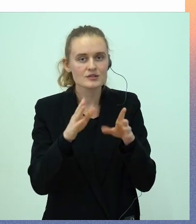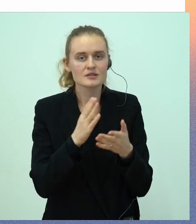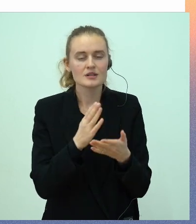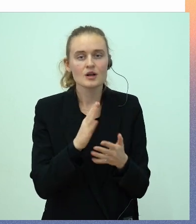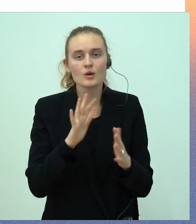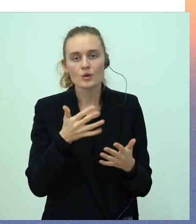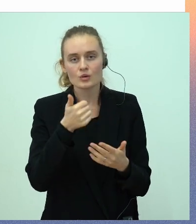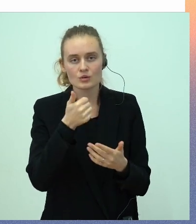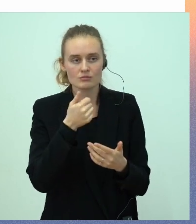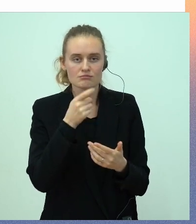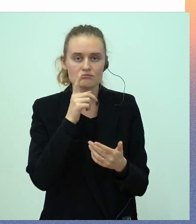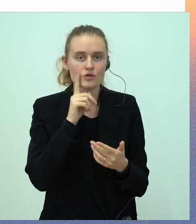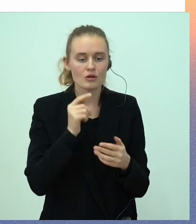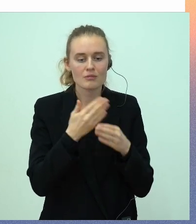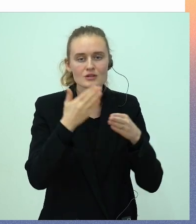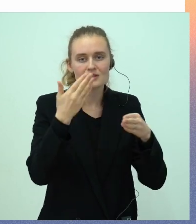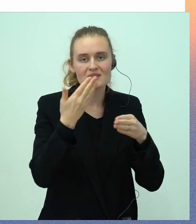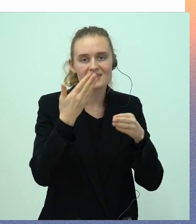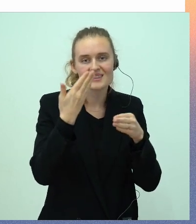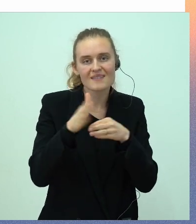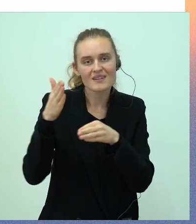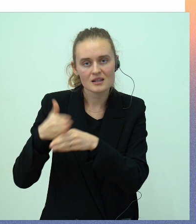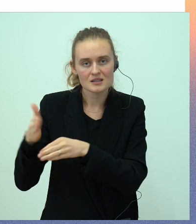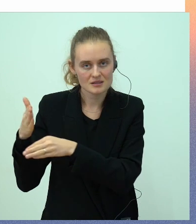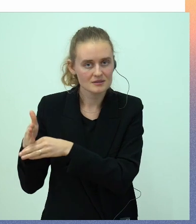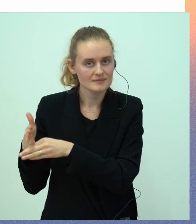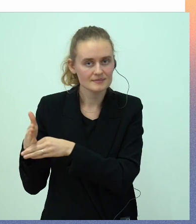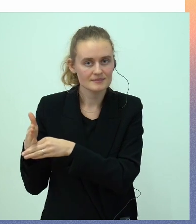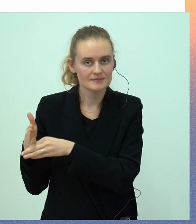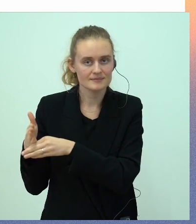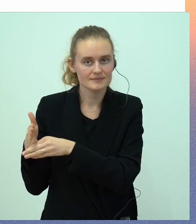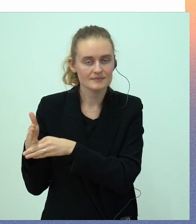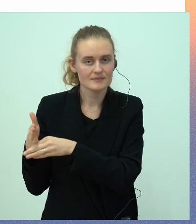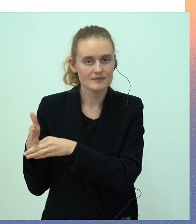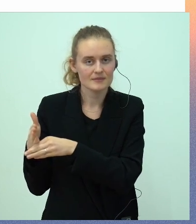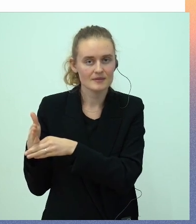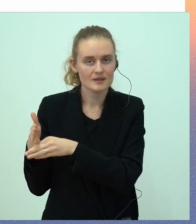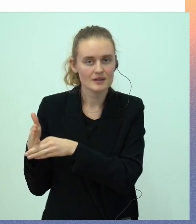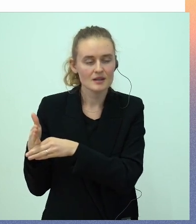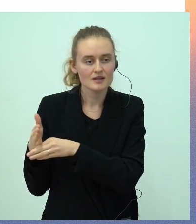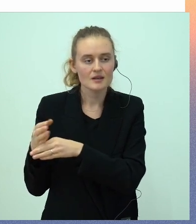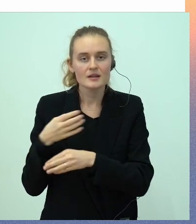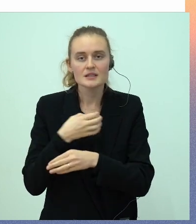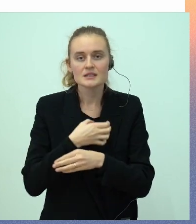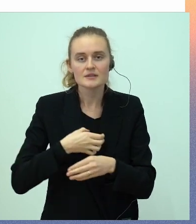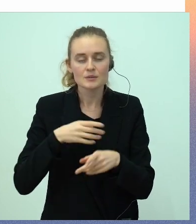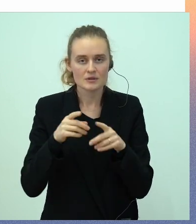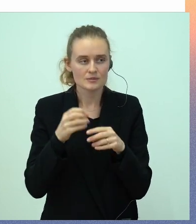norime imtis diferencijavimo strategijos, turime suprasti, kas yra